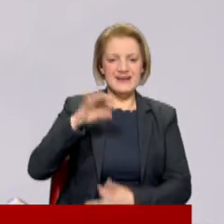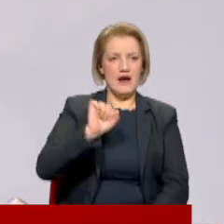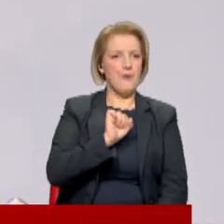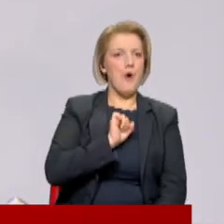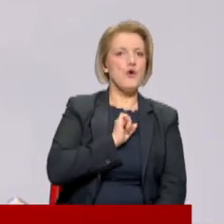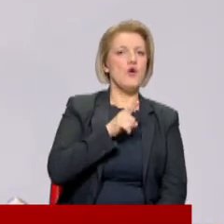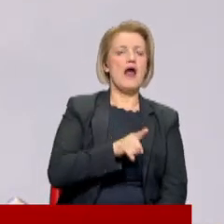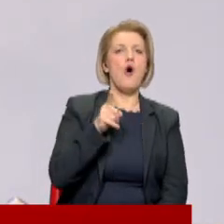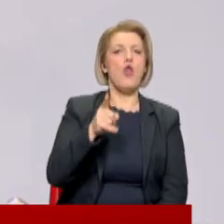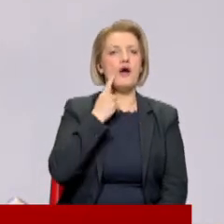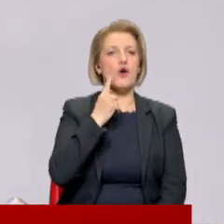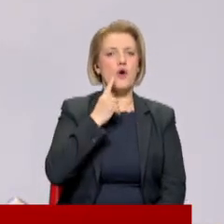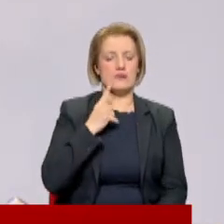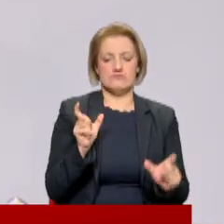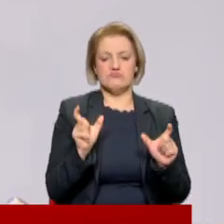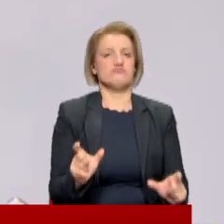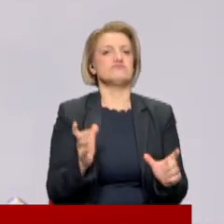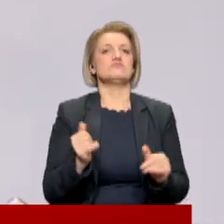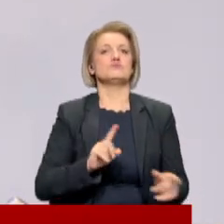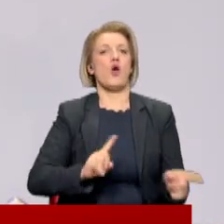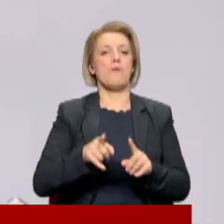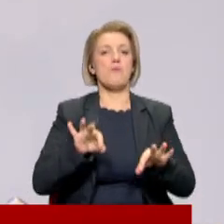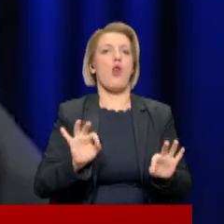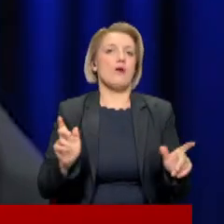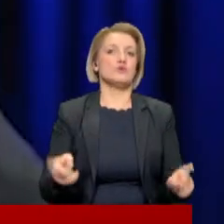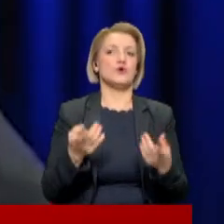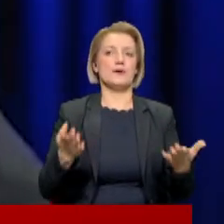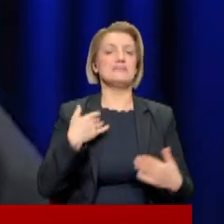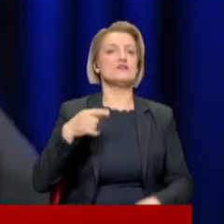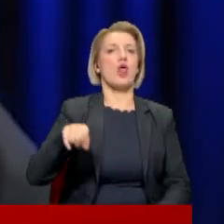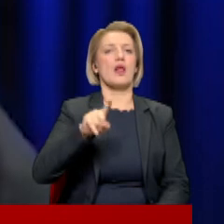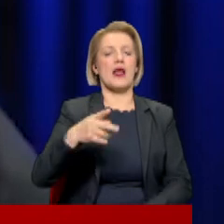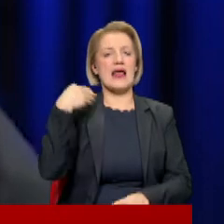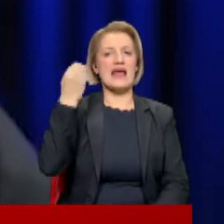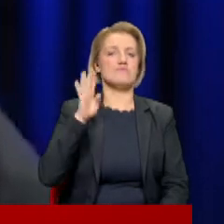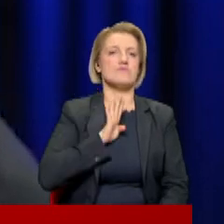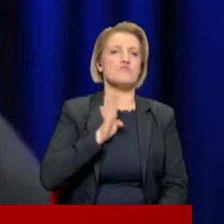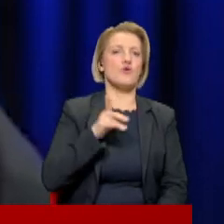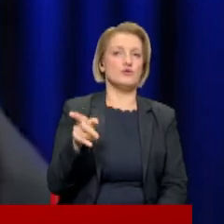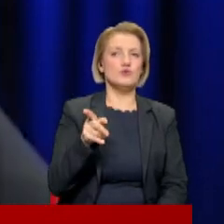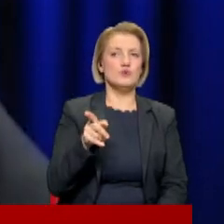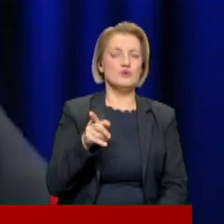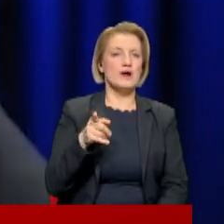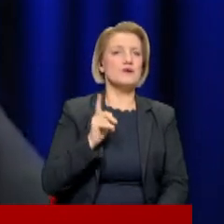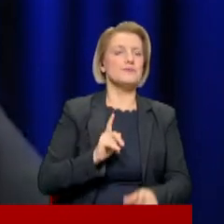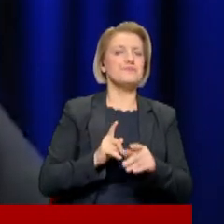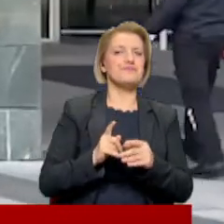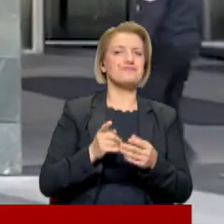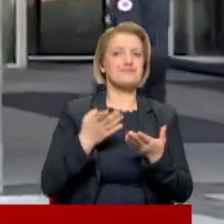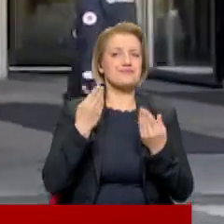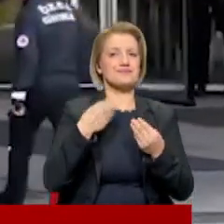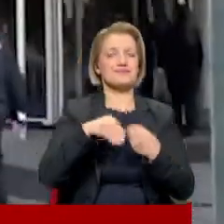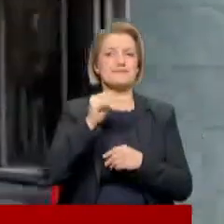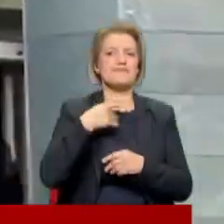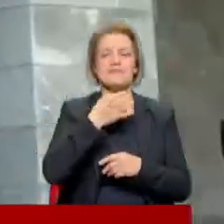korkuyorlar ve ona göre tedbir alma yöntemini de böyle buluyorlar biz onlara Ekrem imamoğlu'nu yedirmeyeceğiz on bilsinler bin pişman olurlar